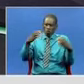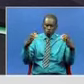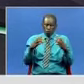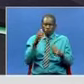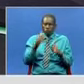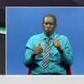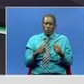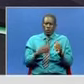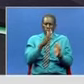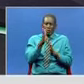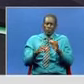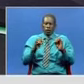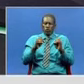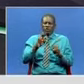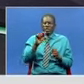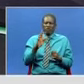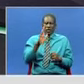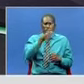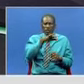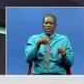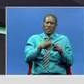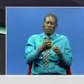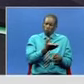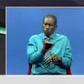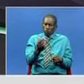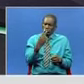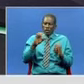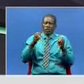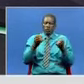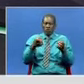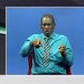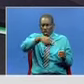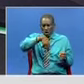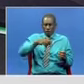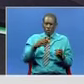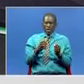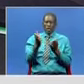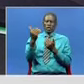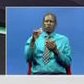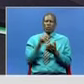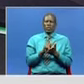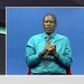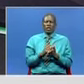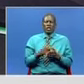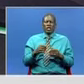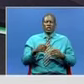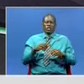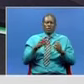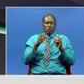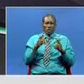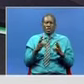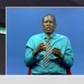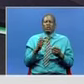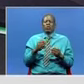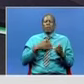taarifa zetu za NTV jioni, hata kwa wewe pia kutazama taarifa zetu. Natumai kwamba zimeridhia nafsi yako. Mimi ni Tafida